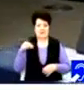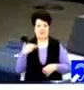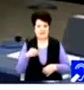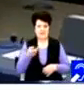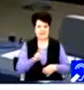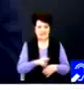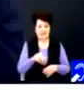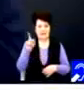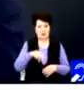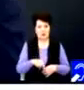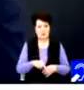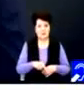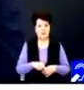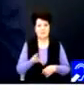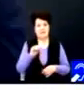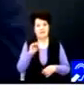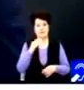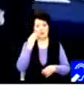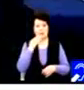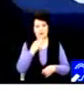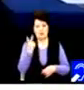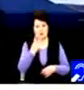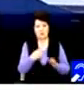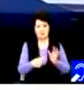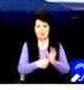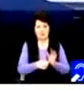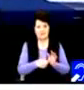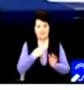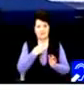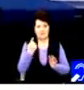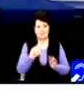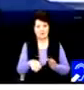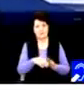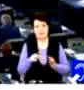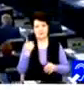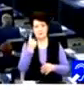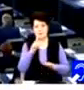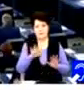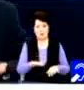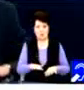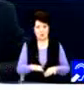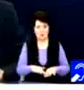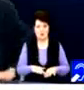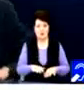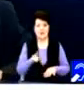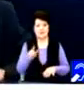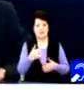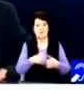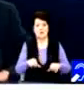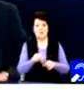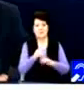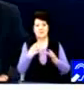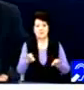După terminarea mandatului României cu 26 de voturi Laura Codruța kve și a ieșit pe primul loc după votul din Comisia de